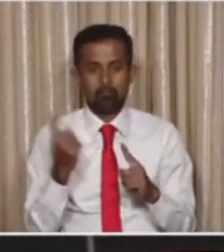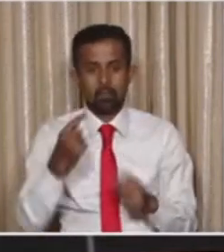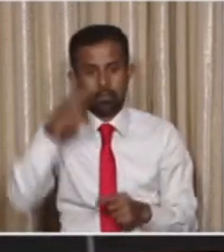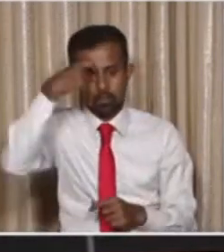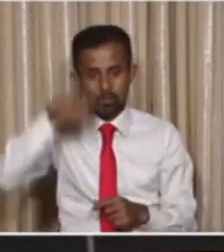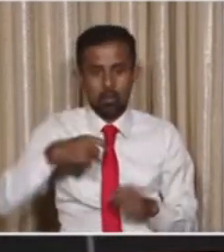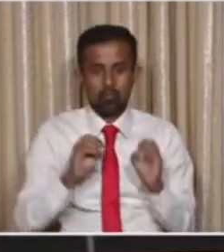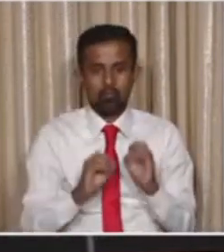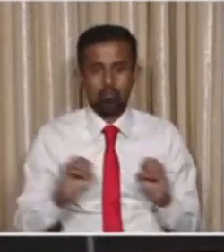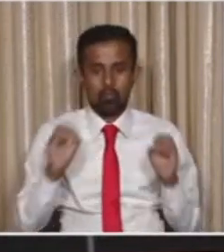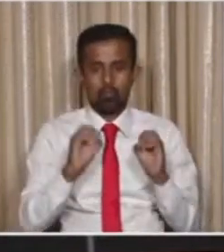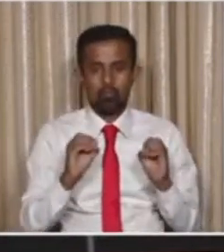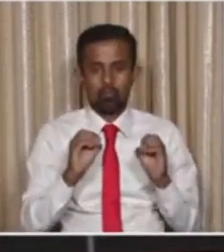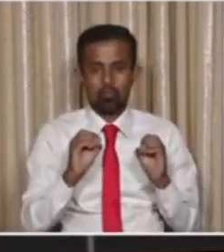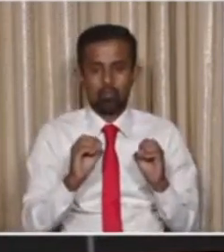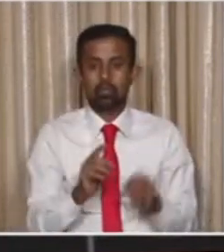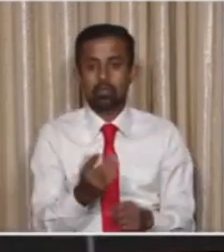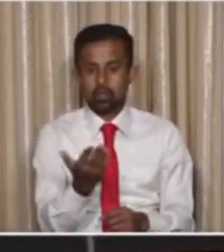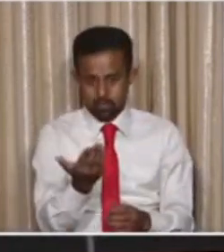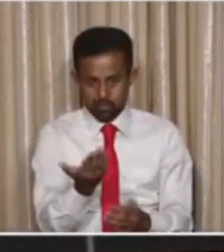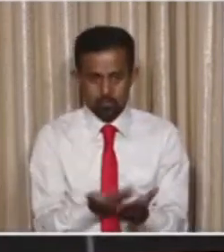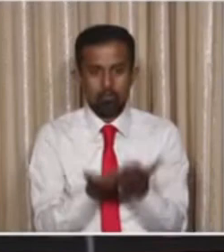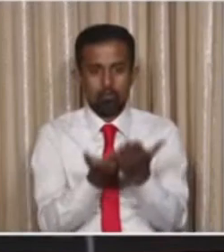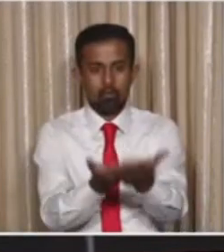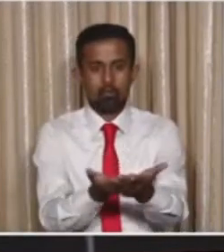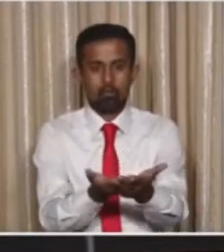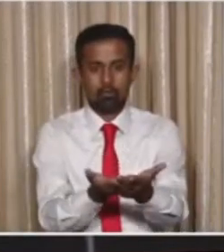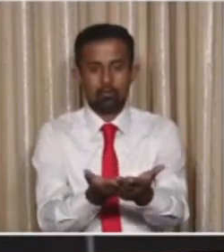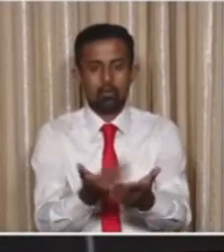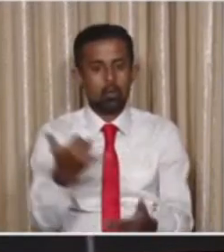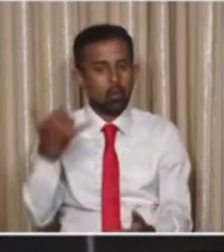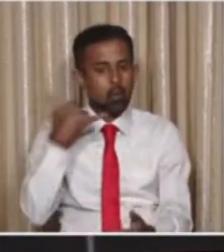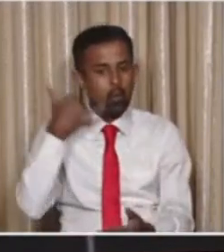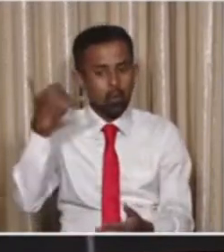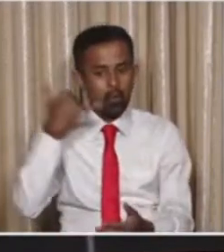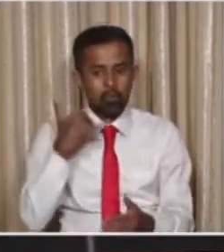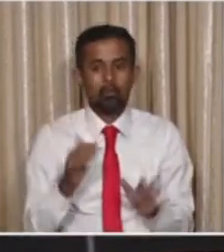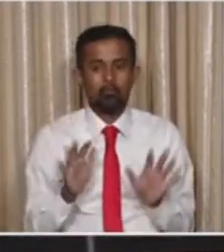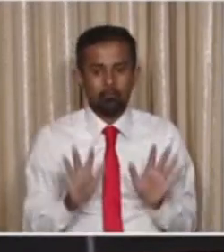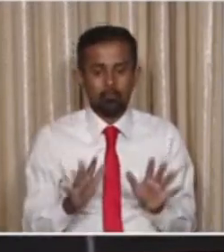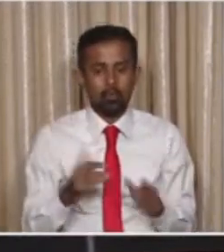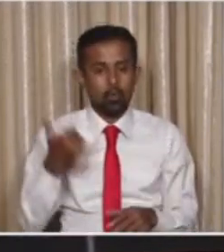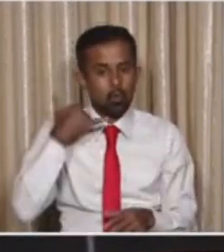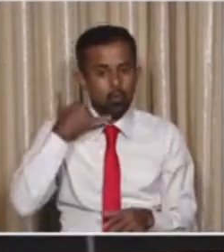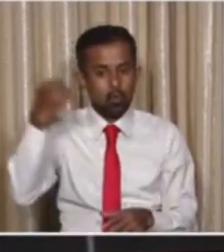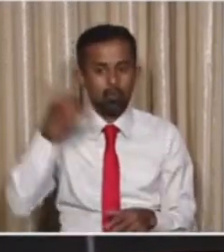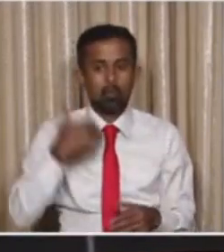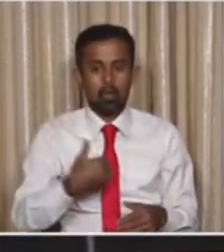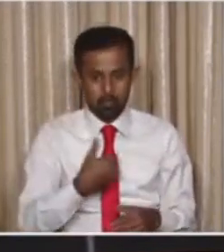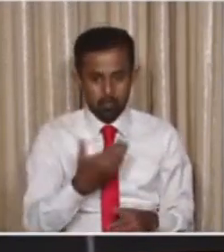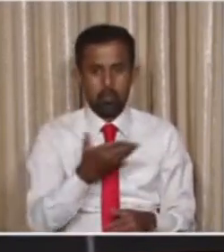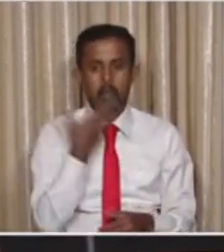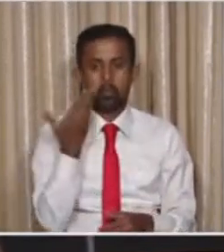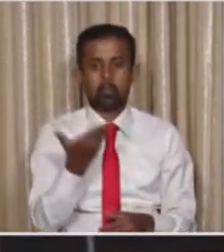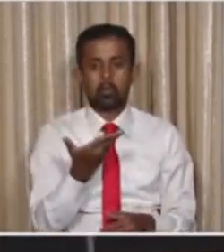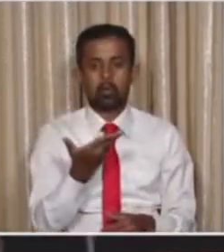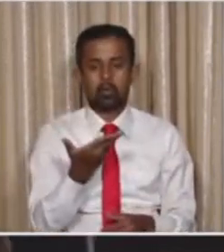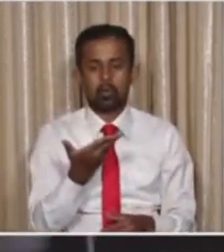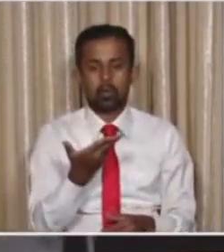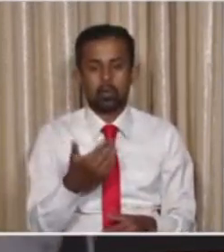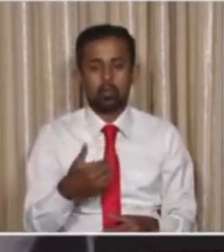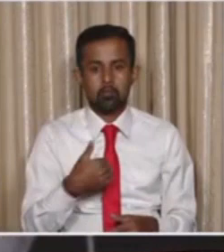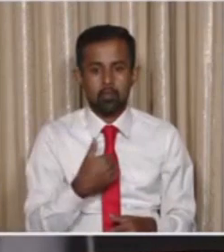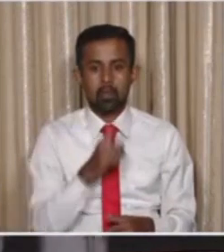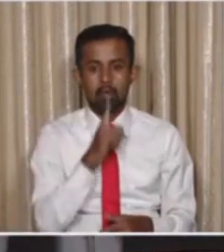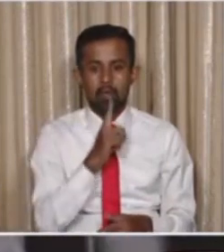සාක්ෂියක් නැහැ. මම කිව්වා තියෙනවනම් සභාගත කරන්න කියලා. මේ දුරකථන පණිවිඩයක් විතරයි තියෙන්නේ. ඉතින් දුරකථන පණිවිඩ අපිටත් ගන්න පුළුවන්නේ. ඉතින් ඒ නිසා මමත් කතා